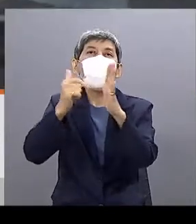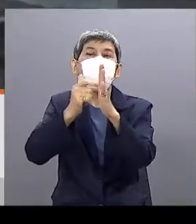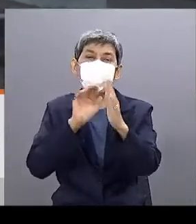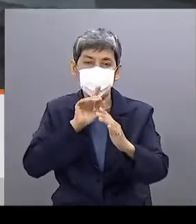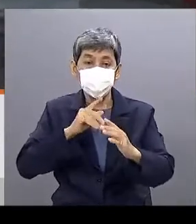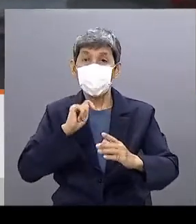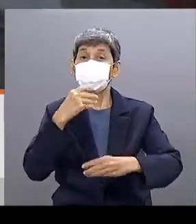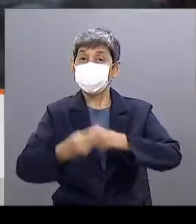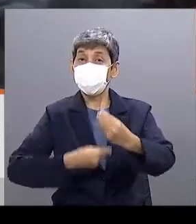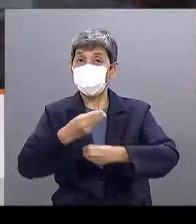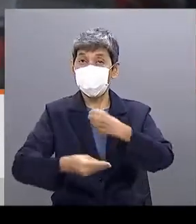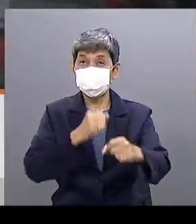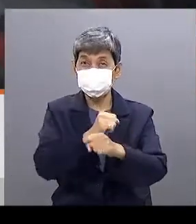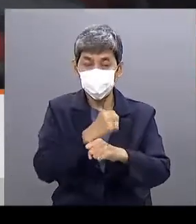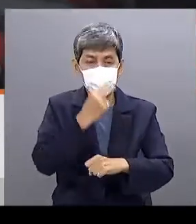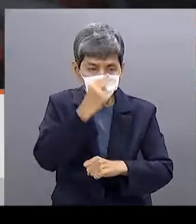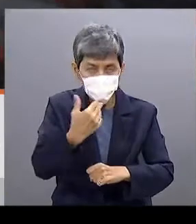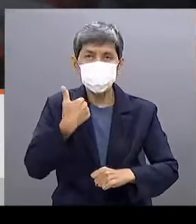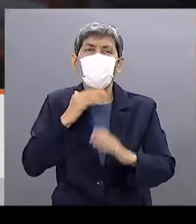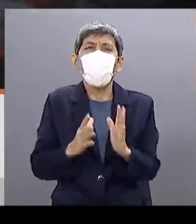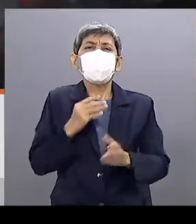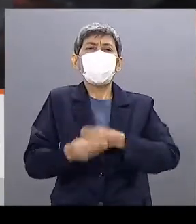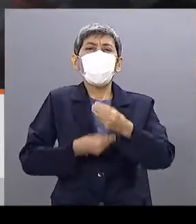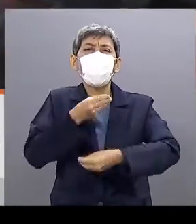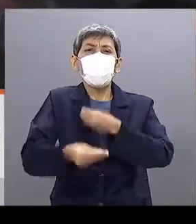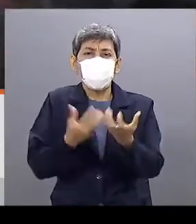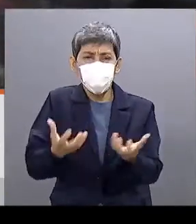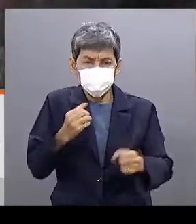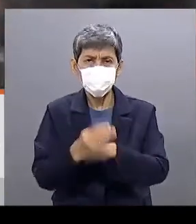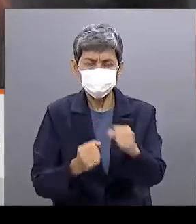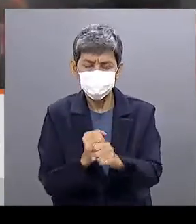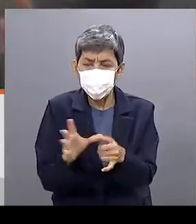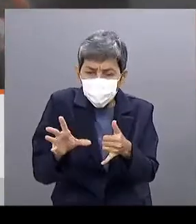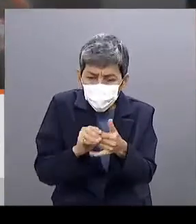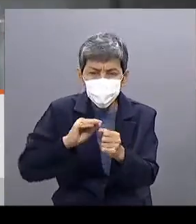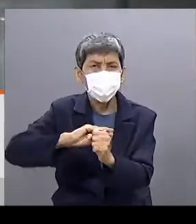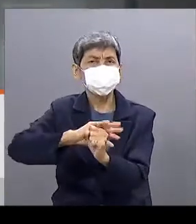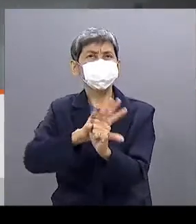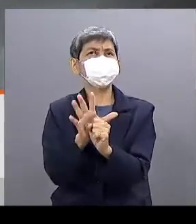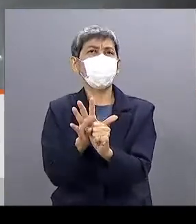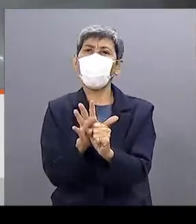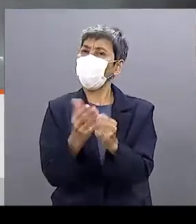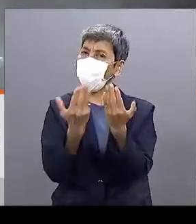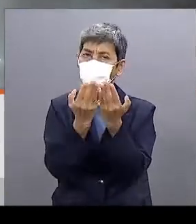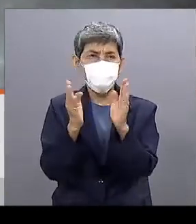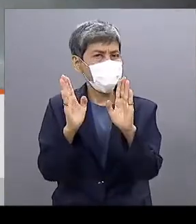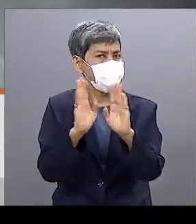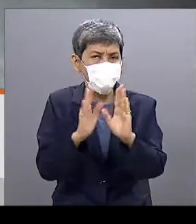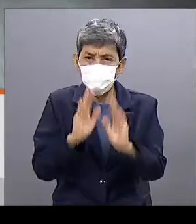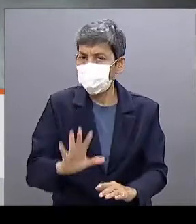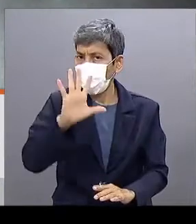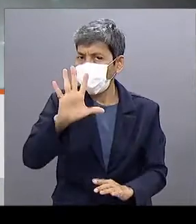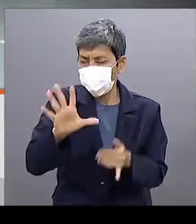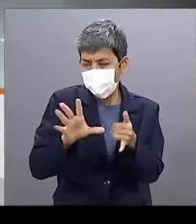นะครับหลังจากพบว่ามีพ่อค้าขายของชำติดเชื้อ 69กันทั้งครอบครัว 5คนนะครับพร้อม